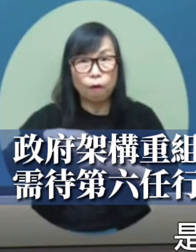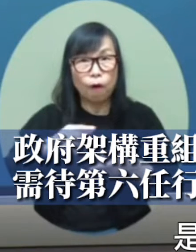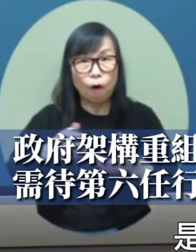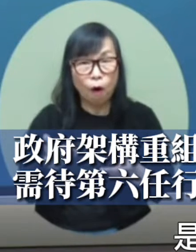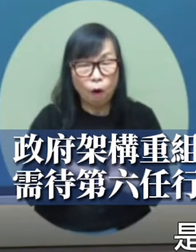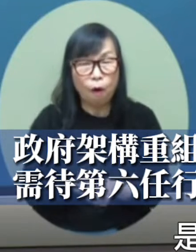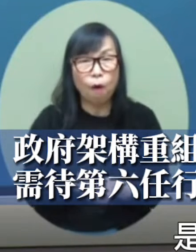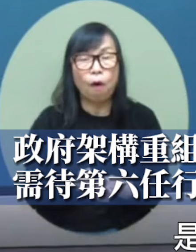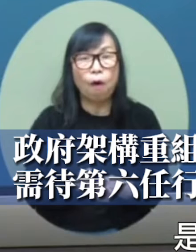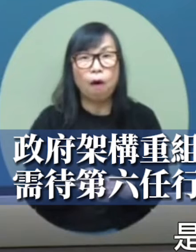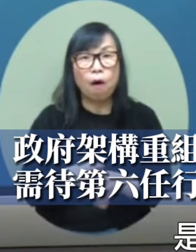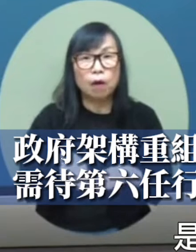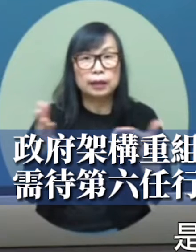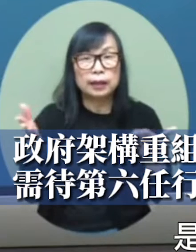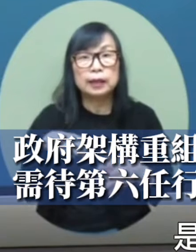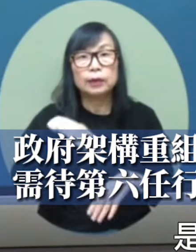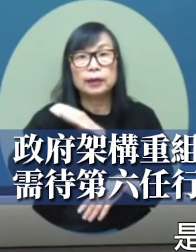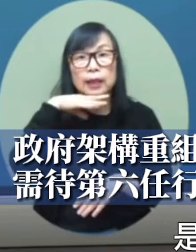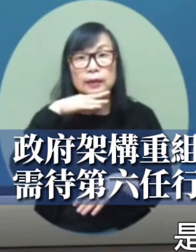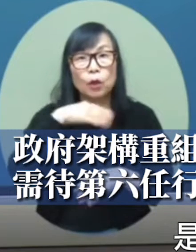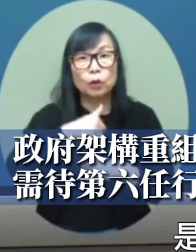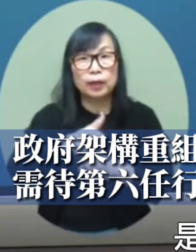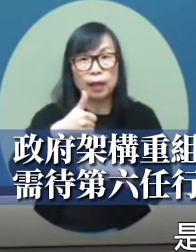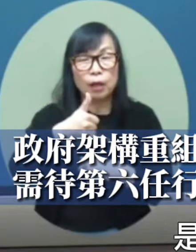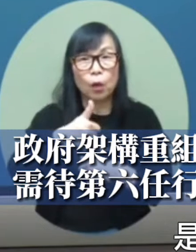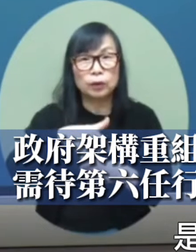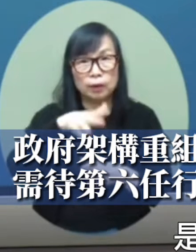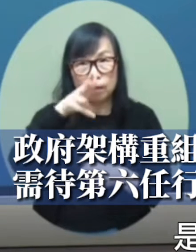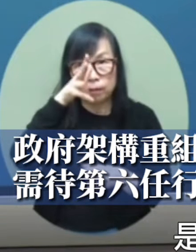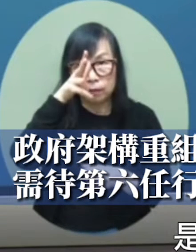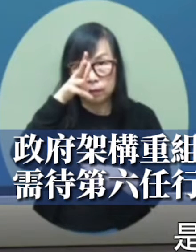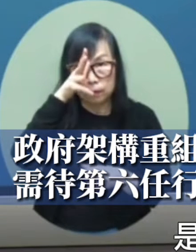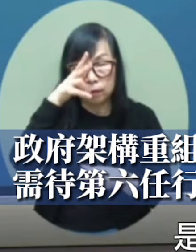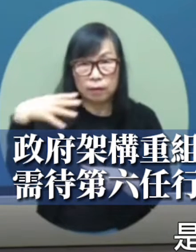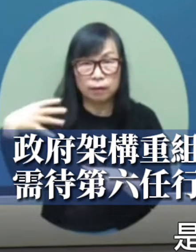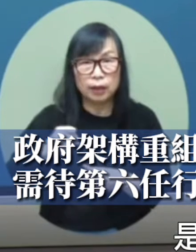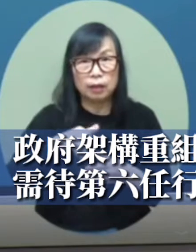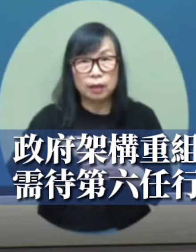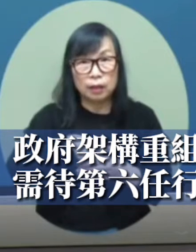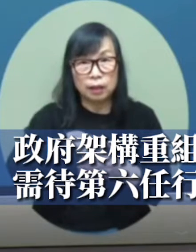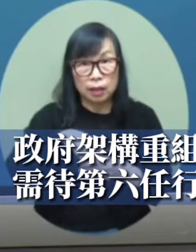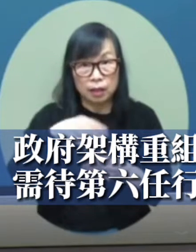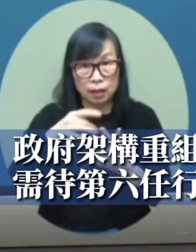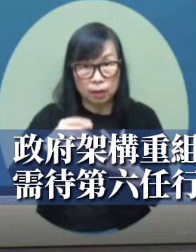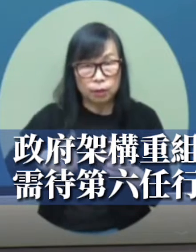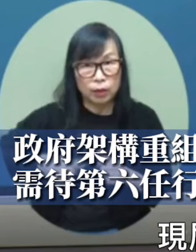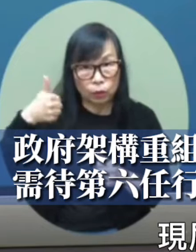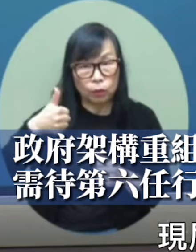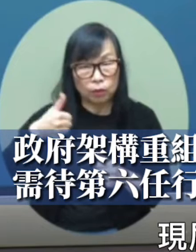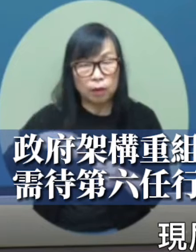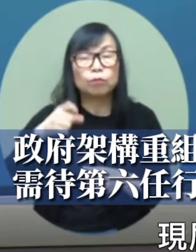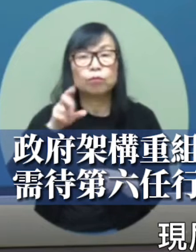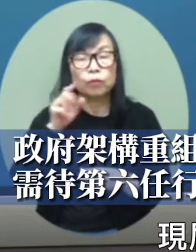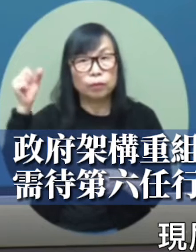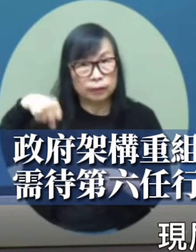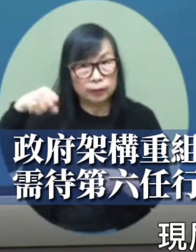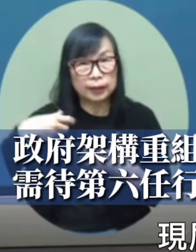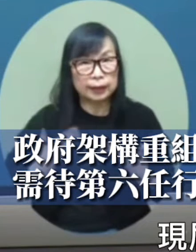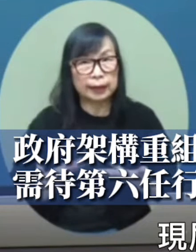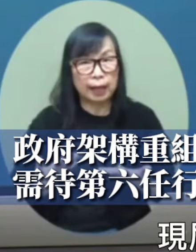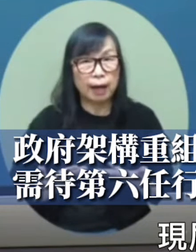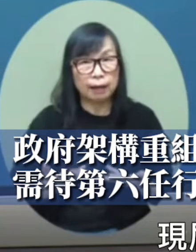要等到第六任行政長官選出之後，他同意呢，那現屆